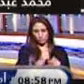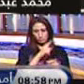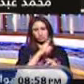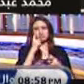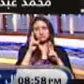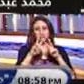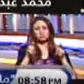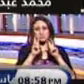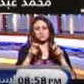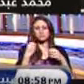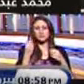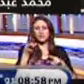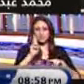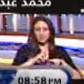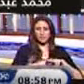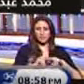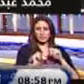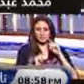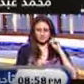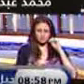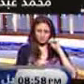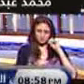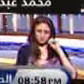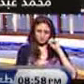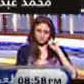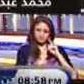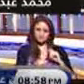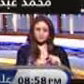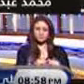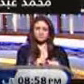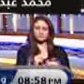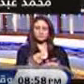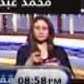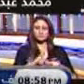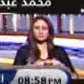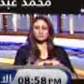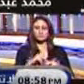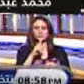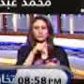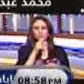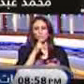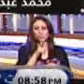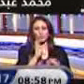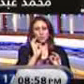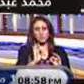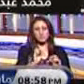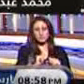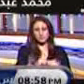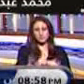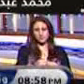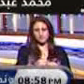التقرير وبين من نفذوا الجريمه ومن قضي باعدامهم. عاوزين نقول ان التقرير فيه